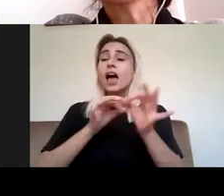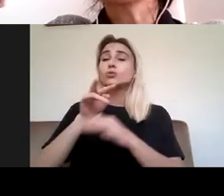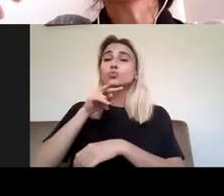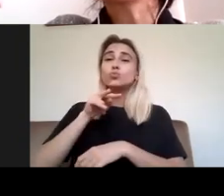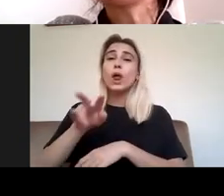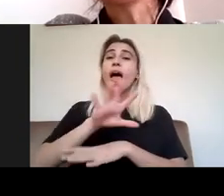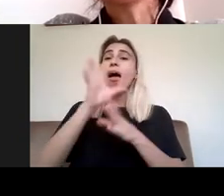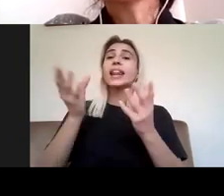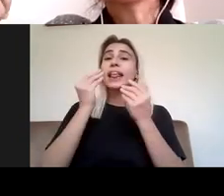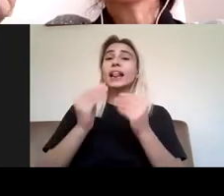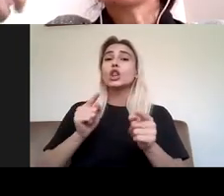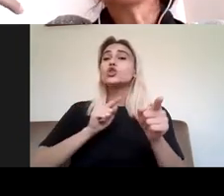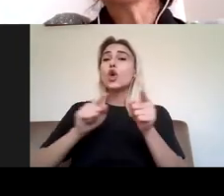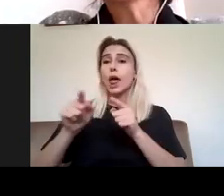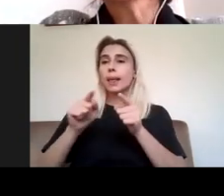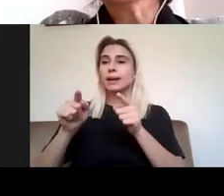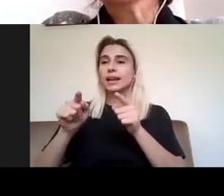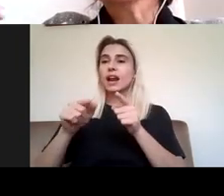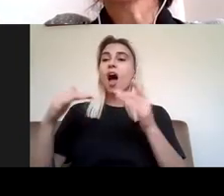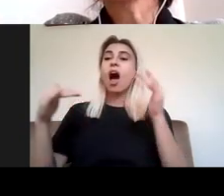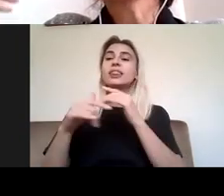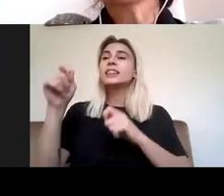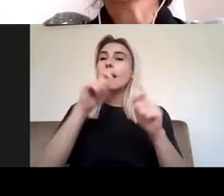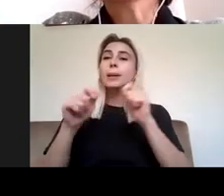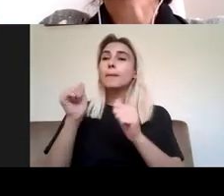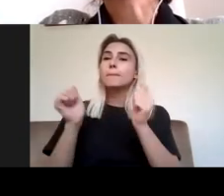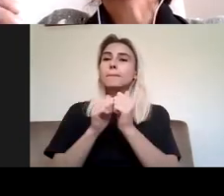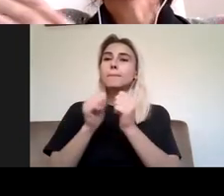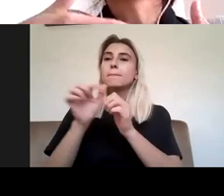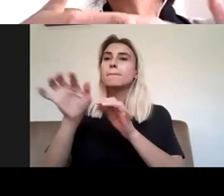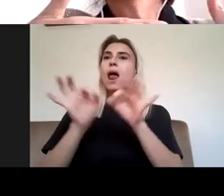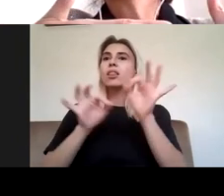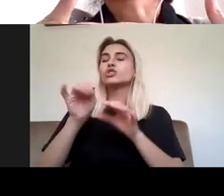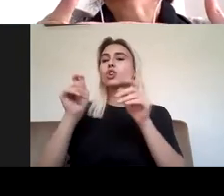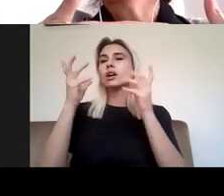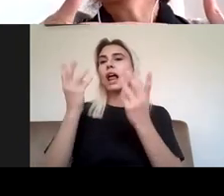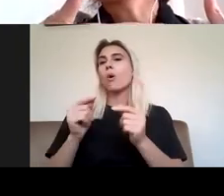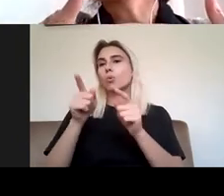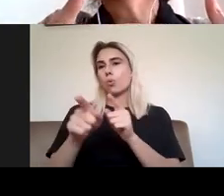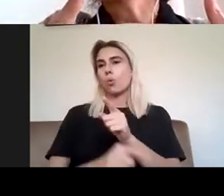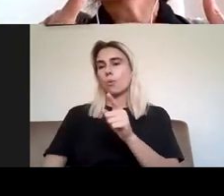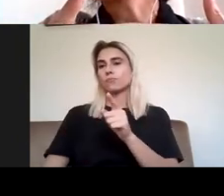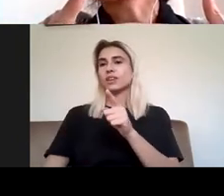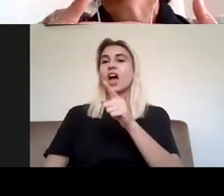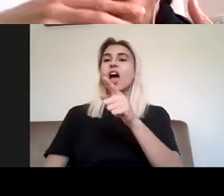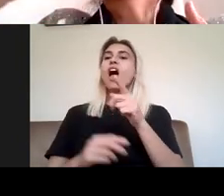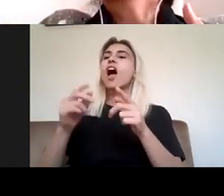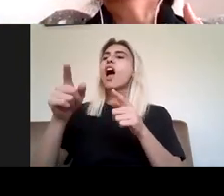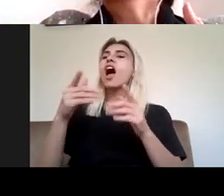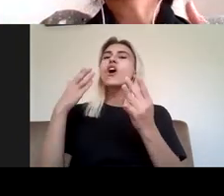şekilde yönetebilir ve altyapıyla beraber planlayacak hale geliyorsunuz. Burada da zaten erişilebilirliğin tek